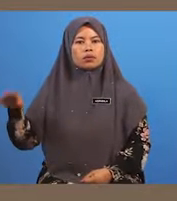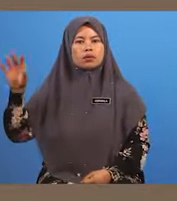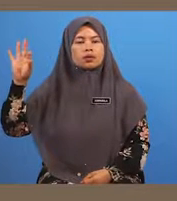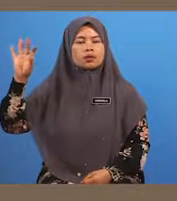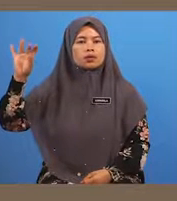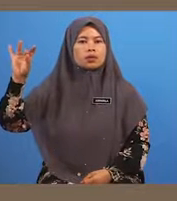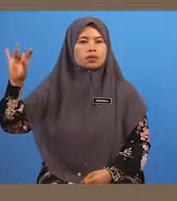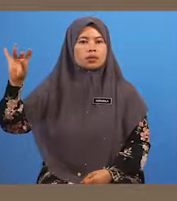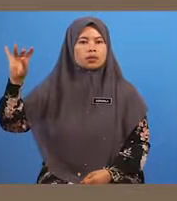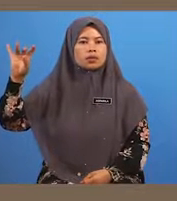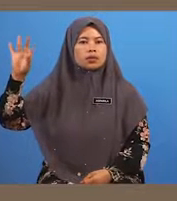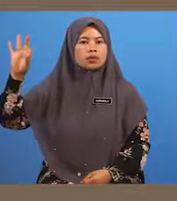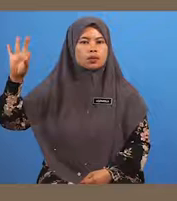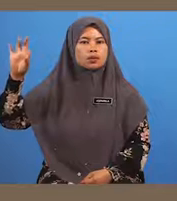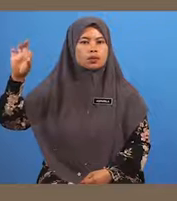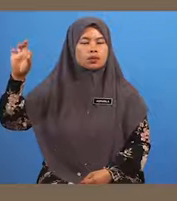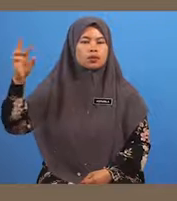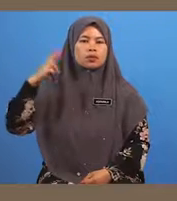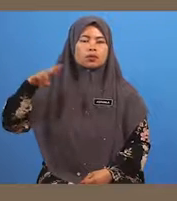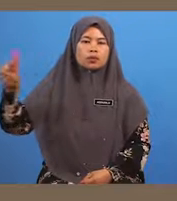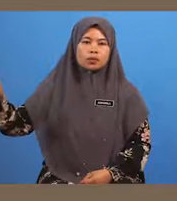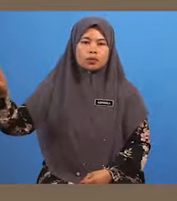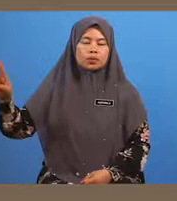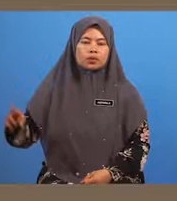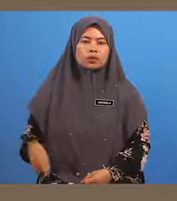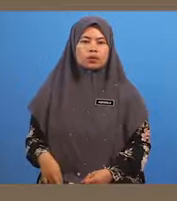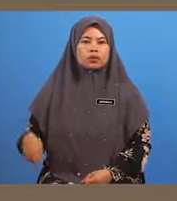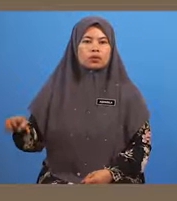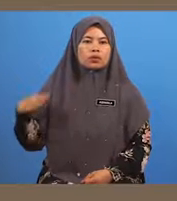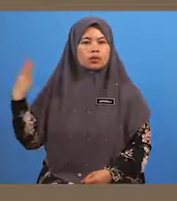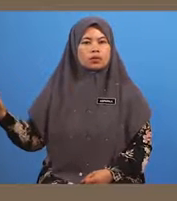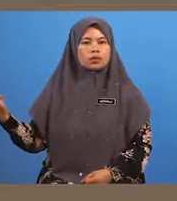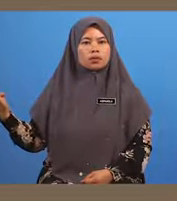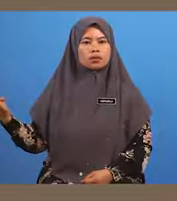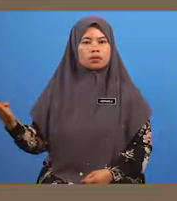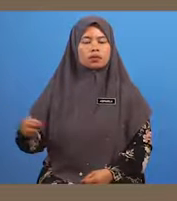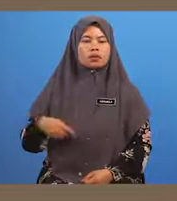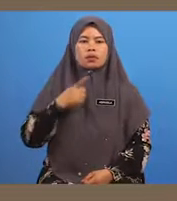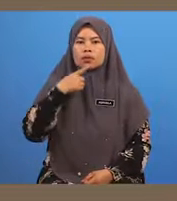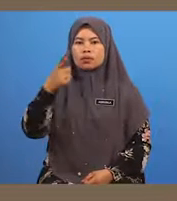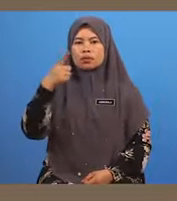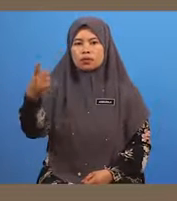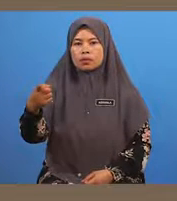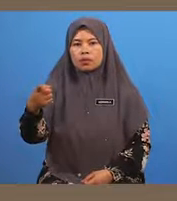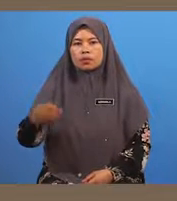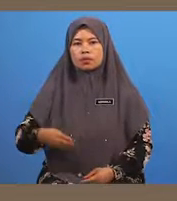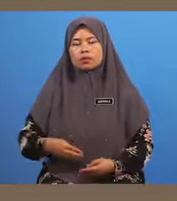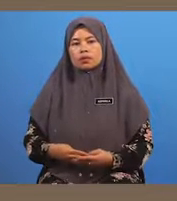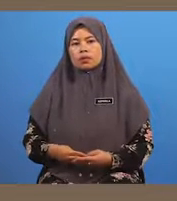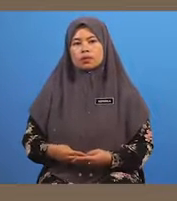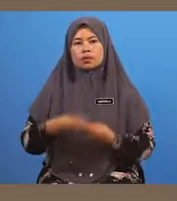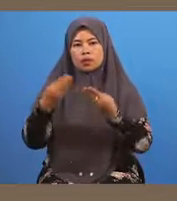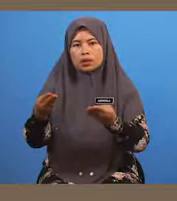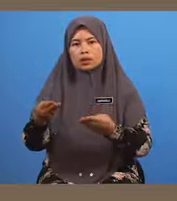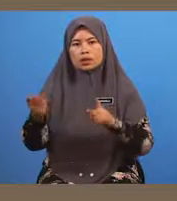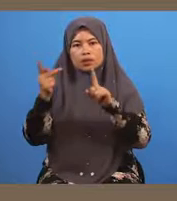RM90,000. Encik Ali telah membuat wasiat apabila dia meninggal dunia, harta bernilai ringgit Malaysia RM30,000